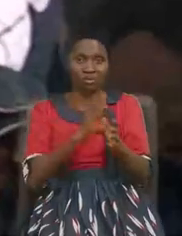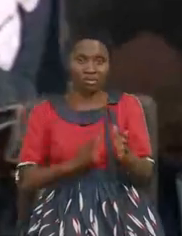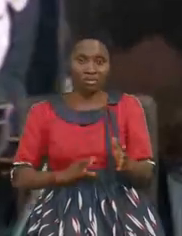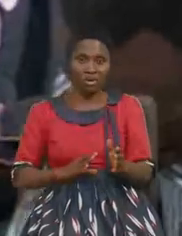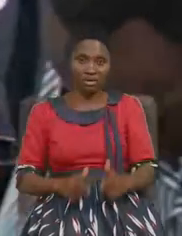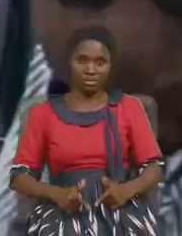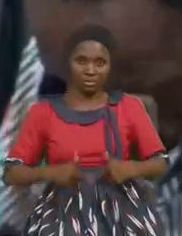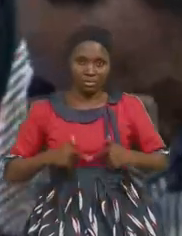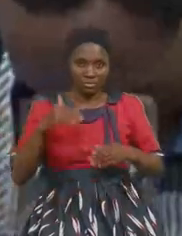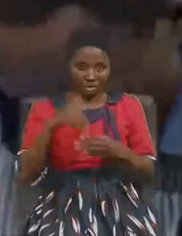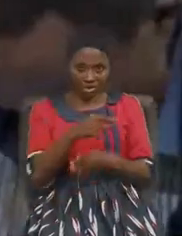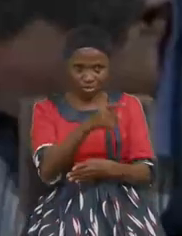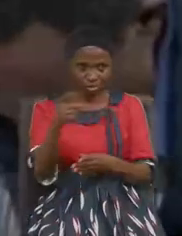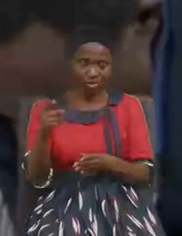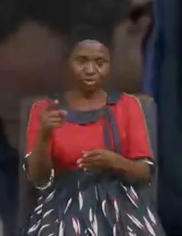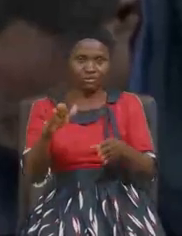vous abondamment.